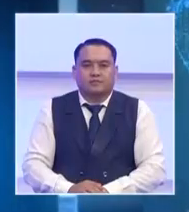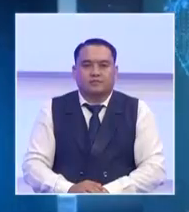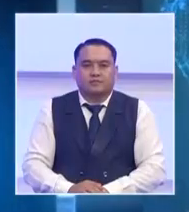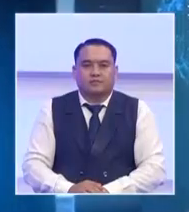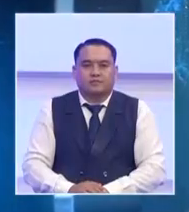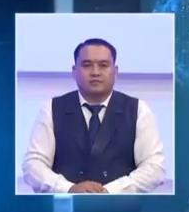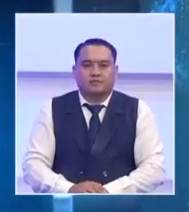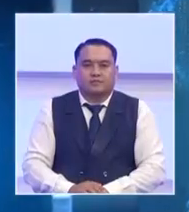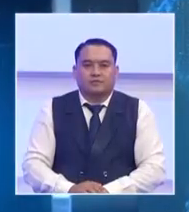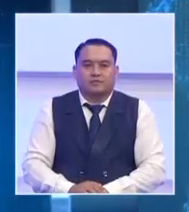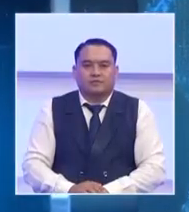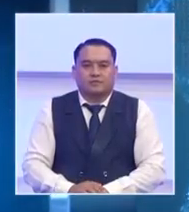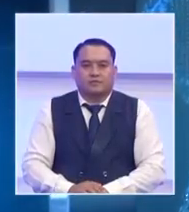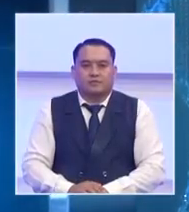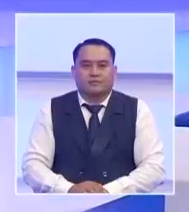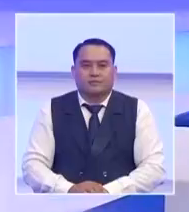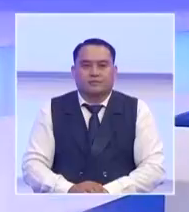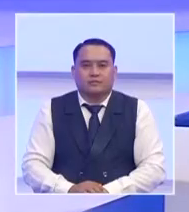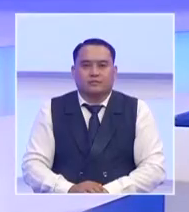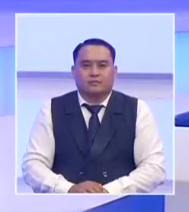курманбаев пеликана лжецу